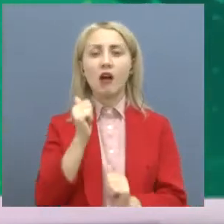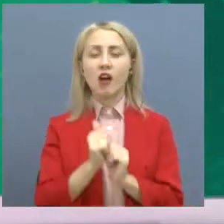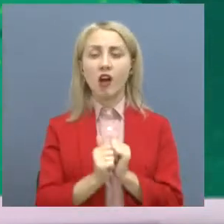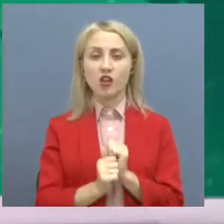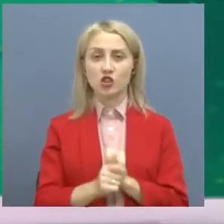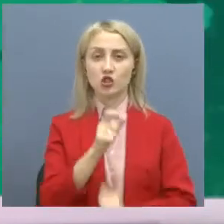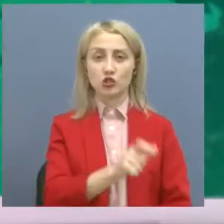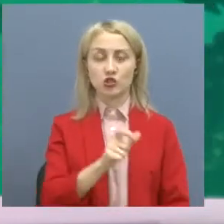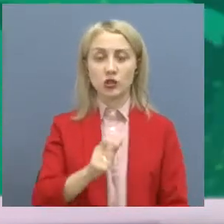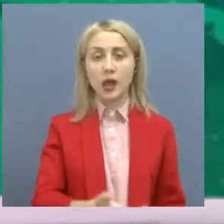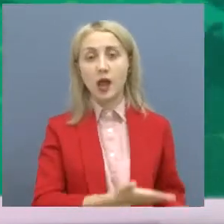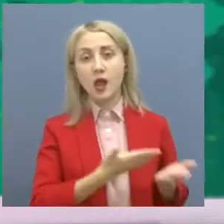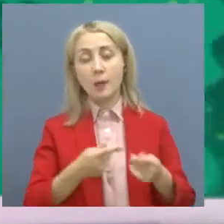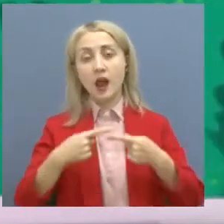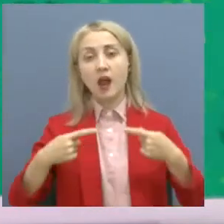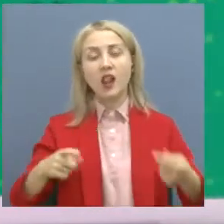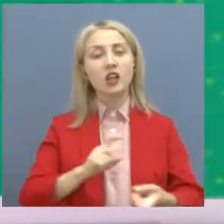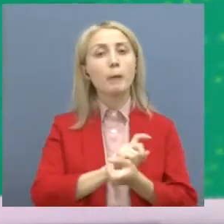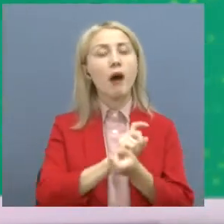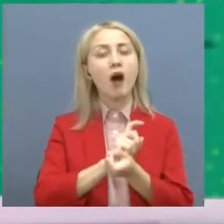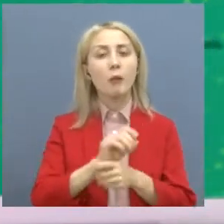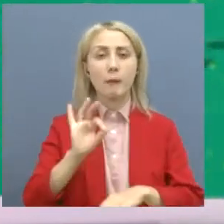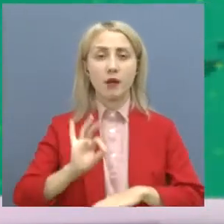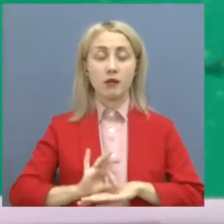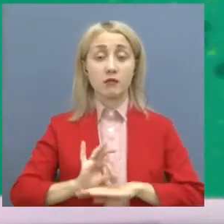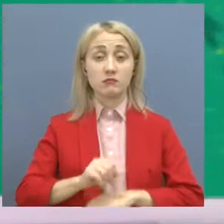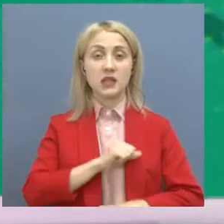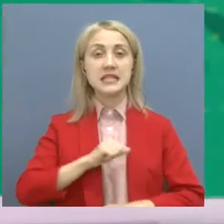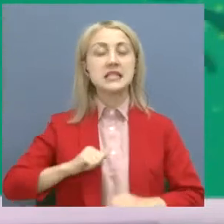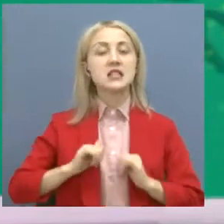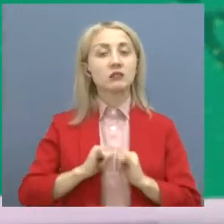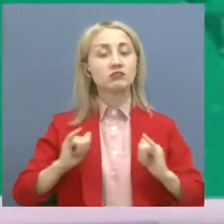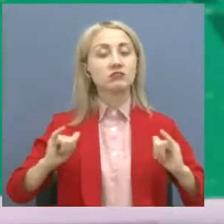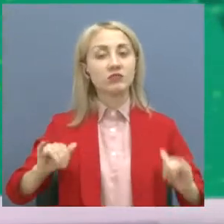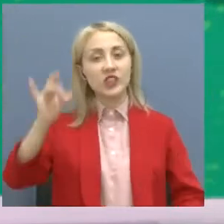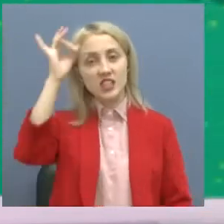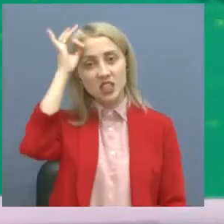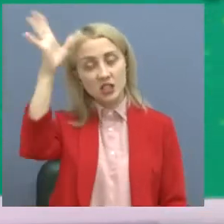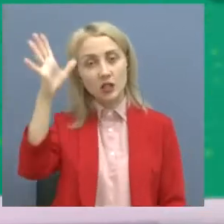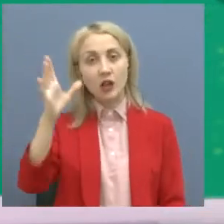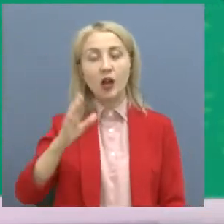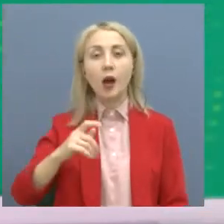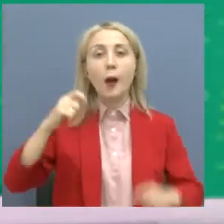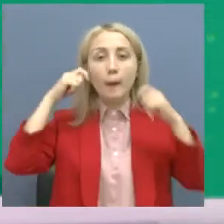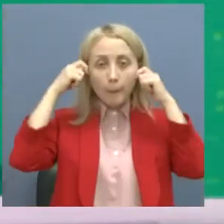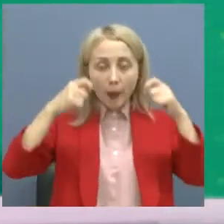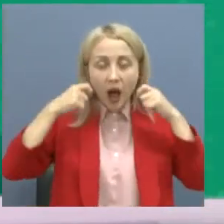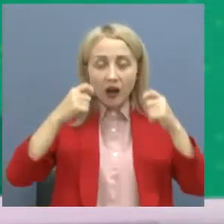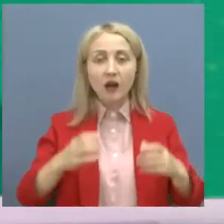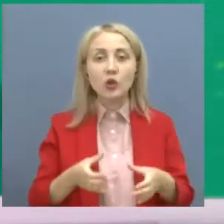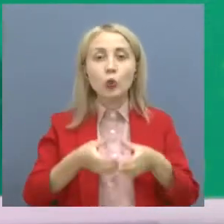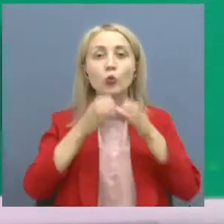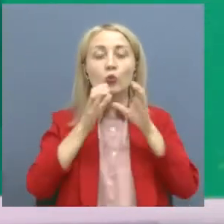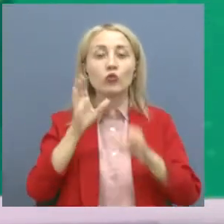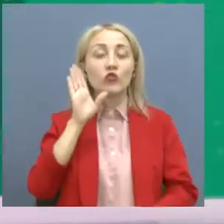майы бірден бір ем екен айтылуда. Соған сәйкес қой етінің нарықтағы сұранысының артуы да ғажап емес. Жалпы бүгінде өңір